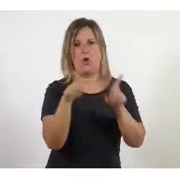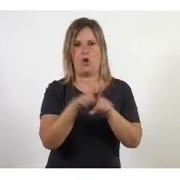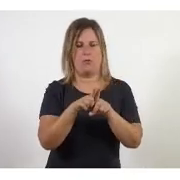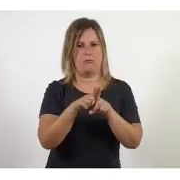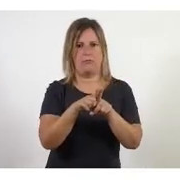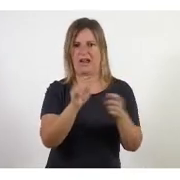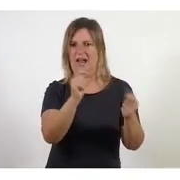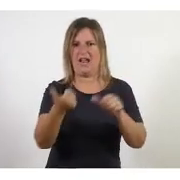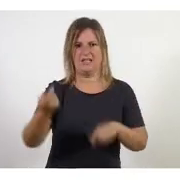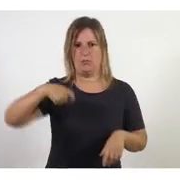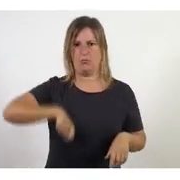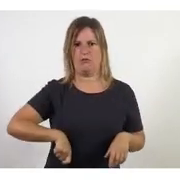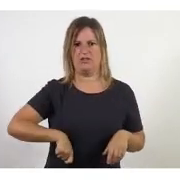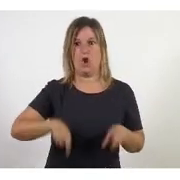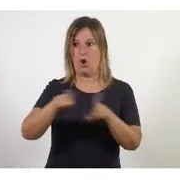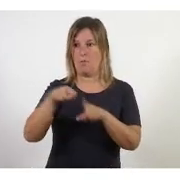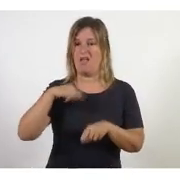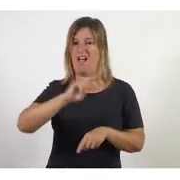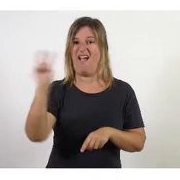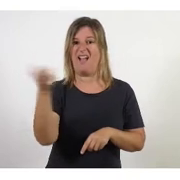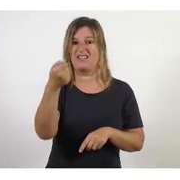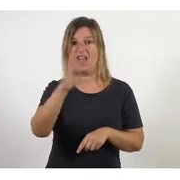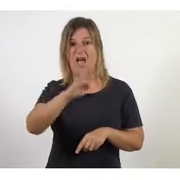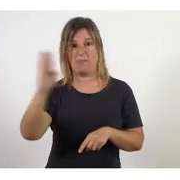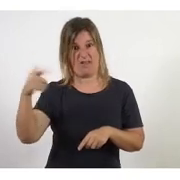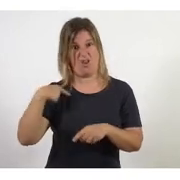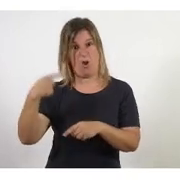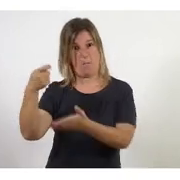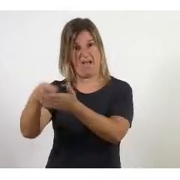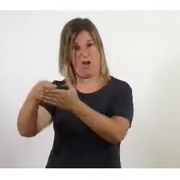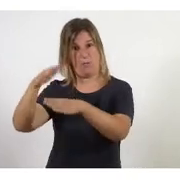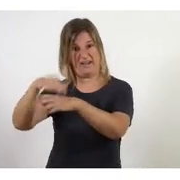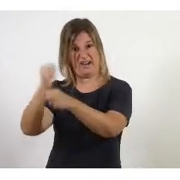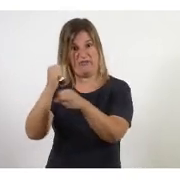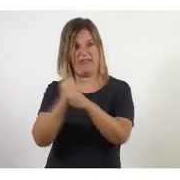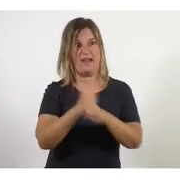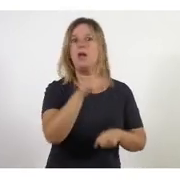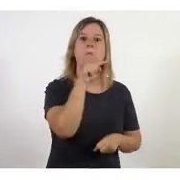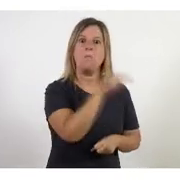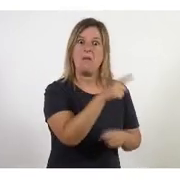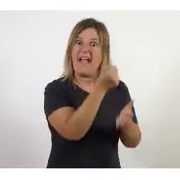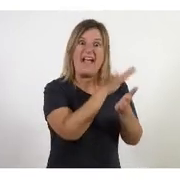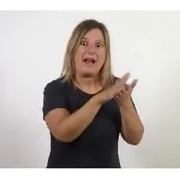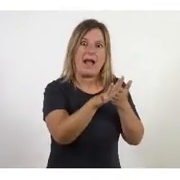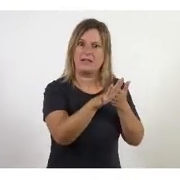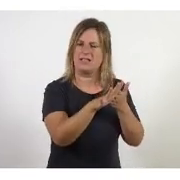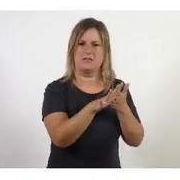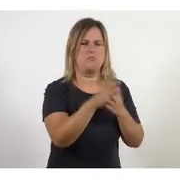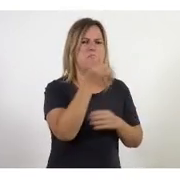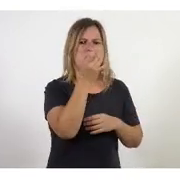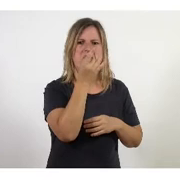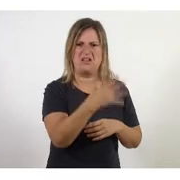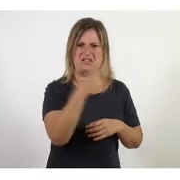servir normalment a la meva feina de pagament, fa exactament el mateix i sense haver de pagar. I crec que això és una cosa super, super